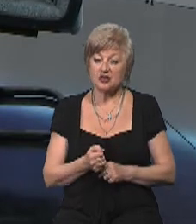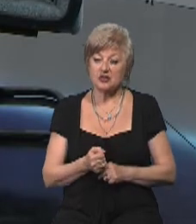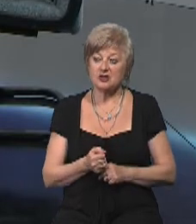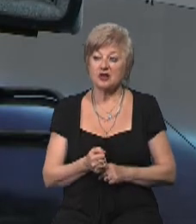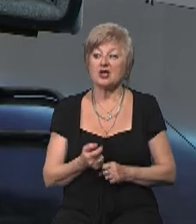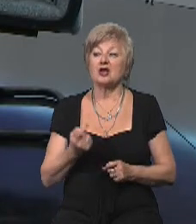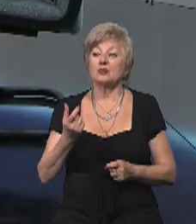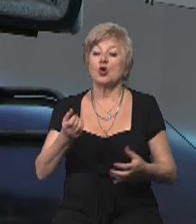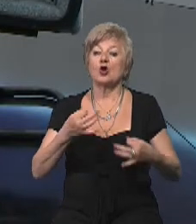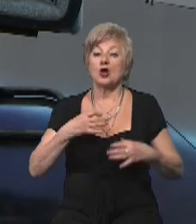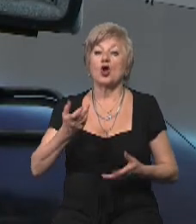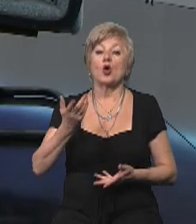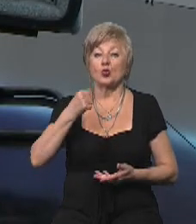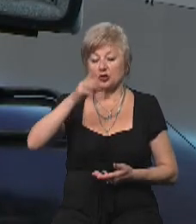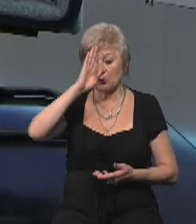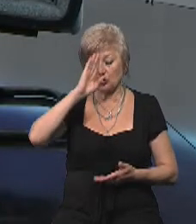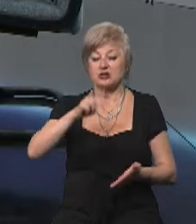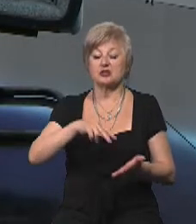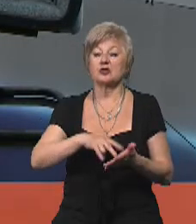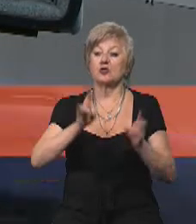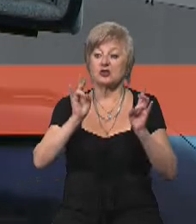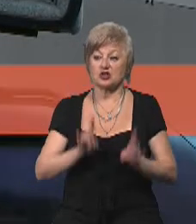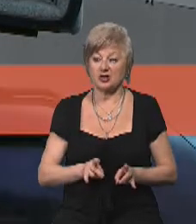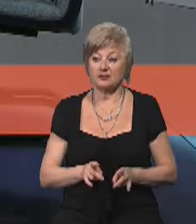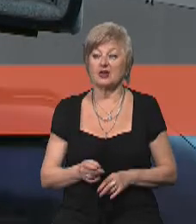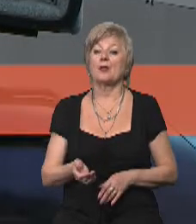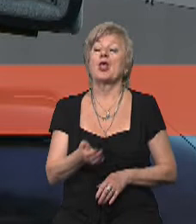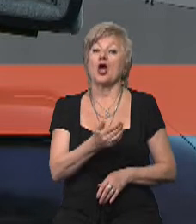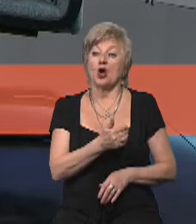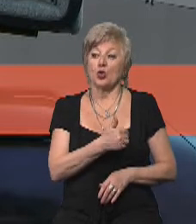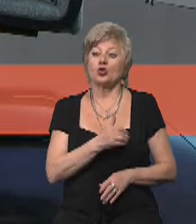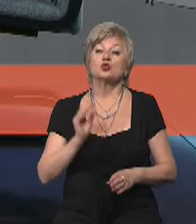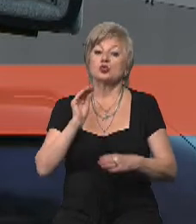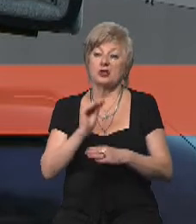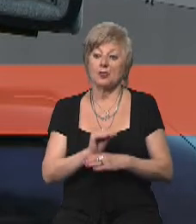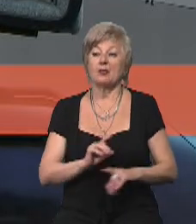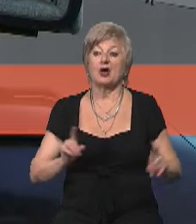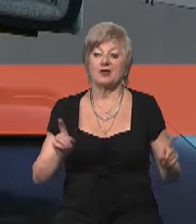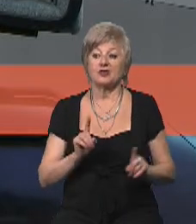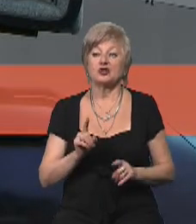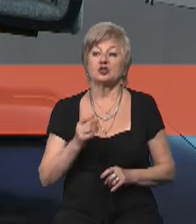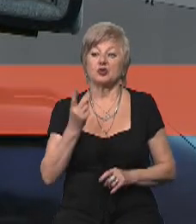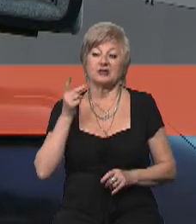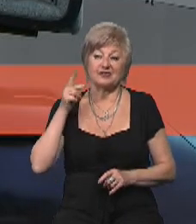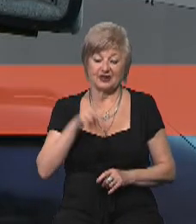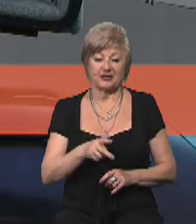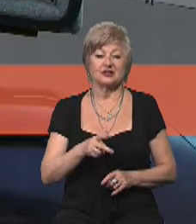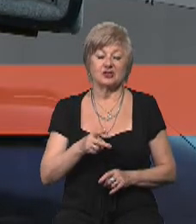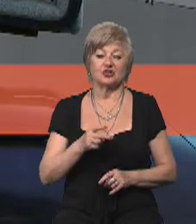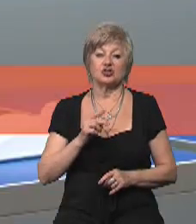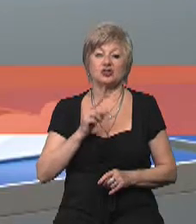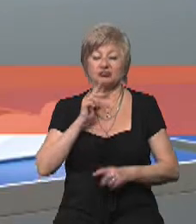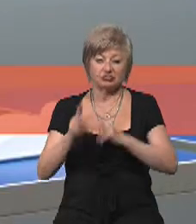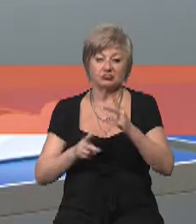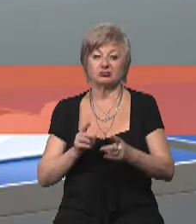трошки скажіть, коли чоловіки стають жертвами? Так, так от я хочу додати, що ці 2000 звернень там